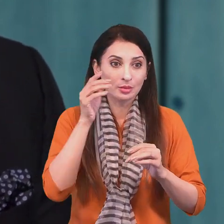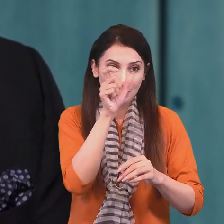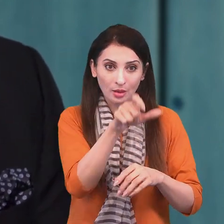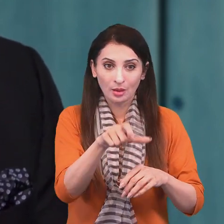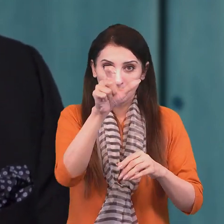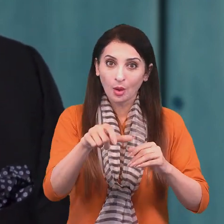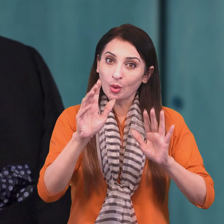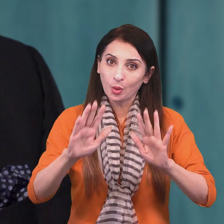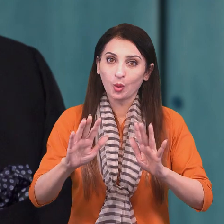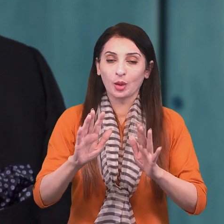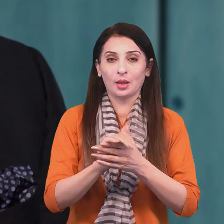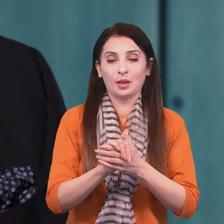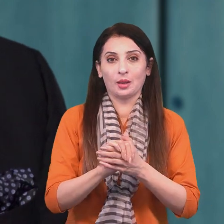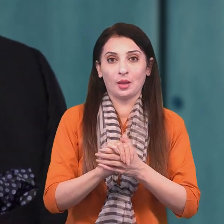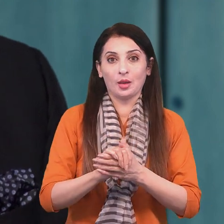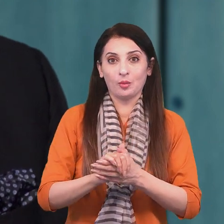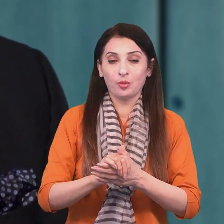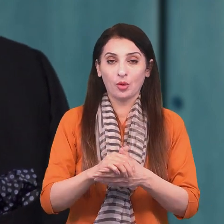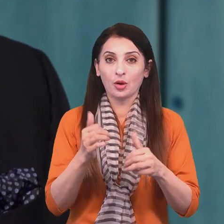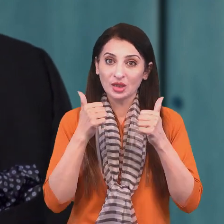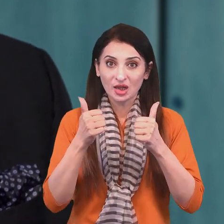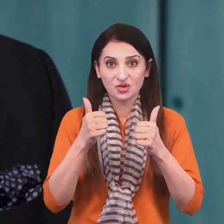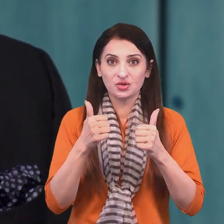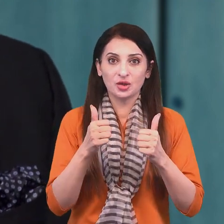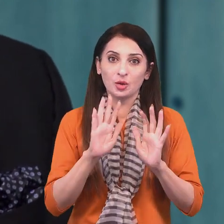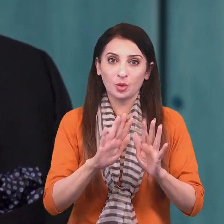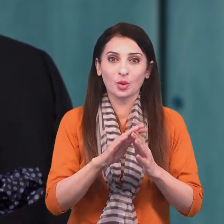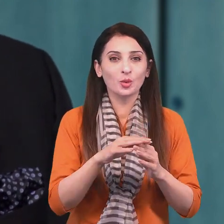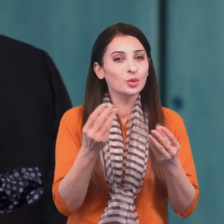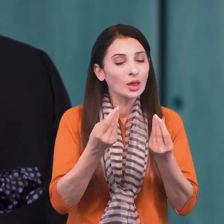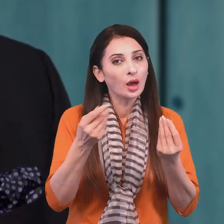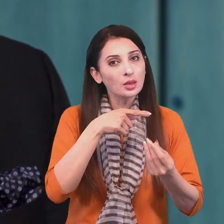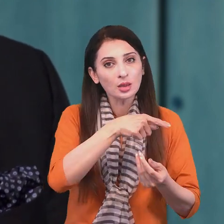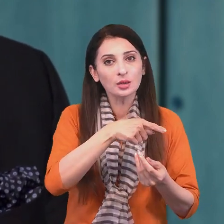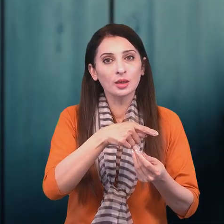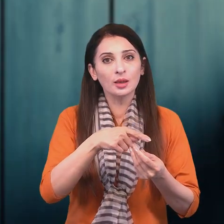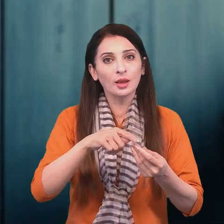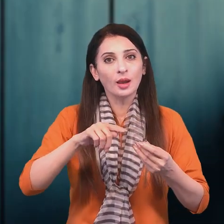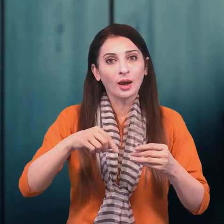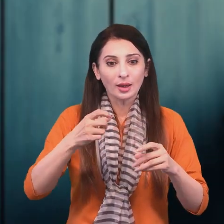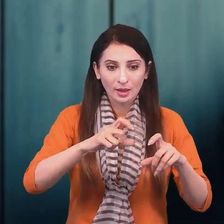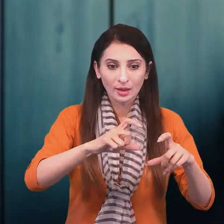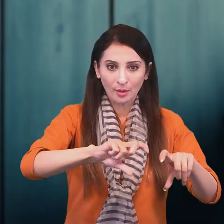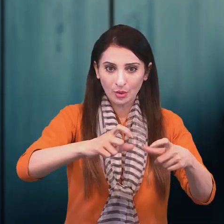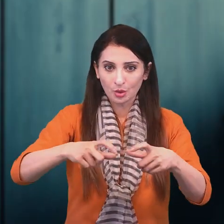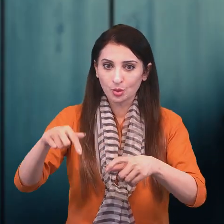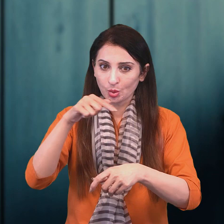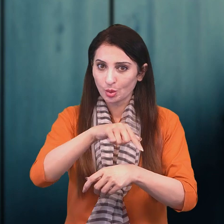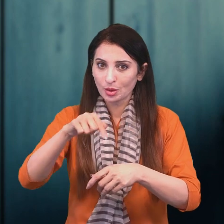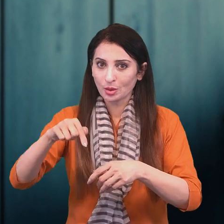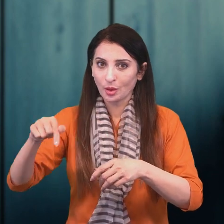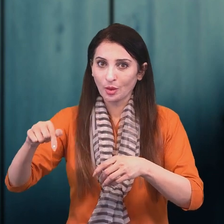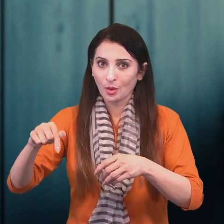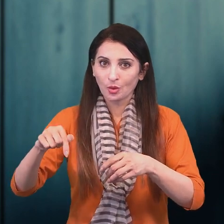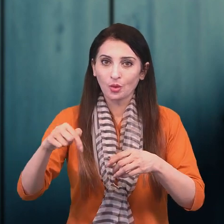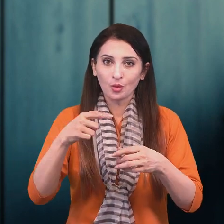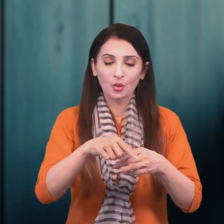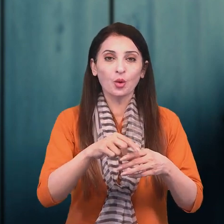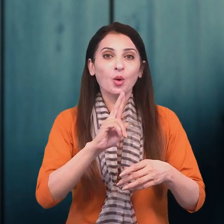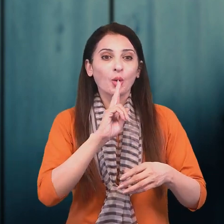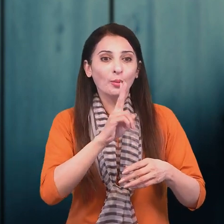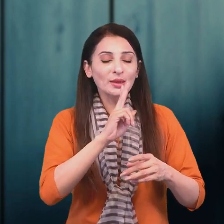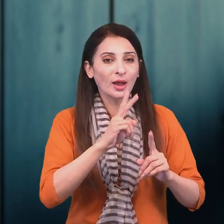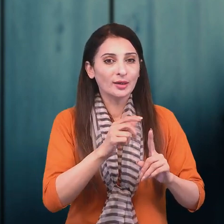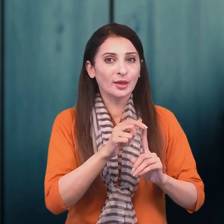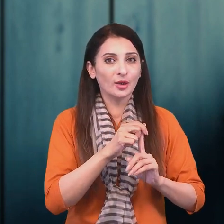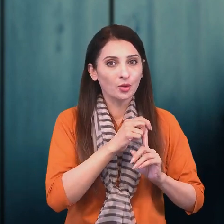والے بچے ہیں، اچھے نمبرز کے ساتھ آگے بڑھنے والے ہیں، ان کے لیے ایک آسانی ہو جائے گی جب آپ یونین کونسل سطح تک کنسلٹنٹ بٹھا دیں